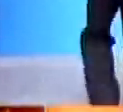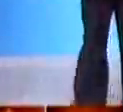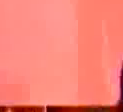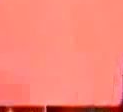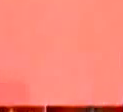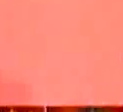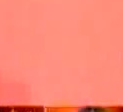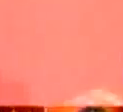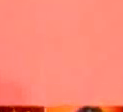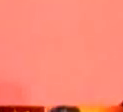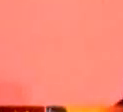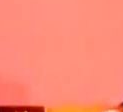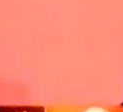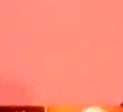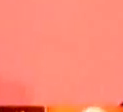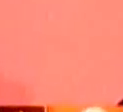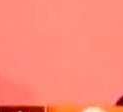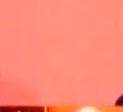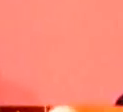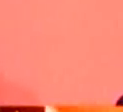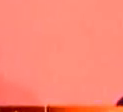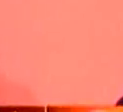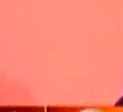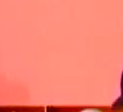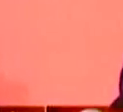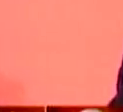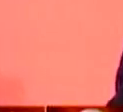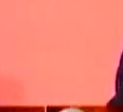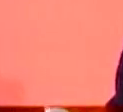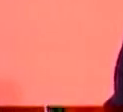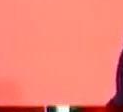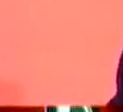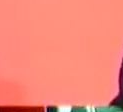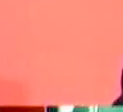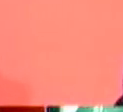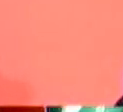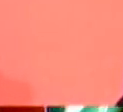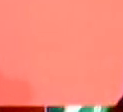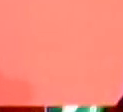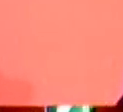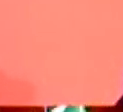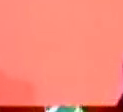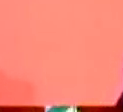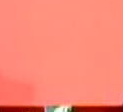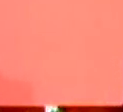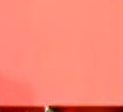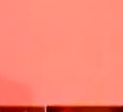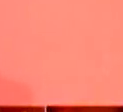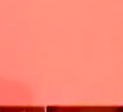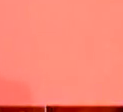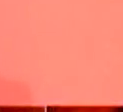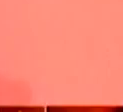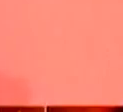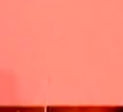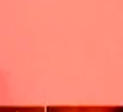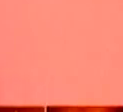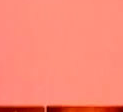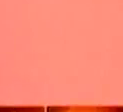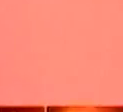者关心，透过的传播，其实全国民众共同关注民主价值当中，当然更重要的是人民可以当家做